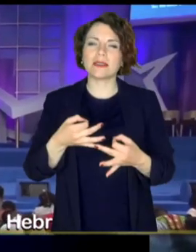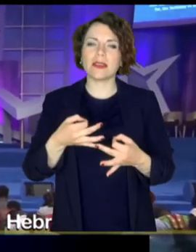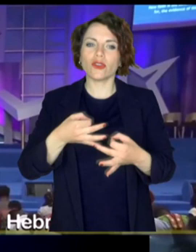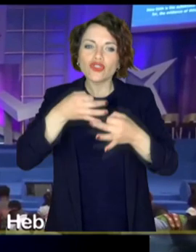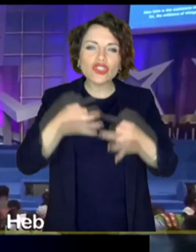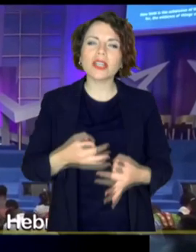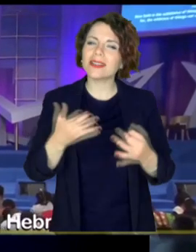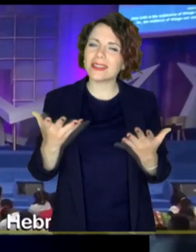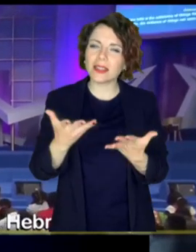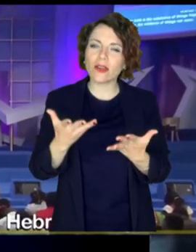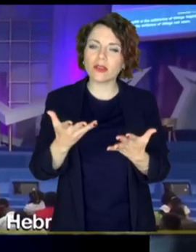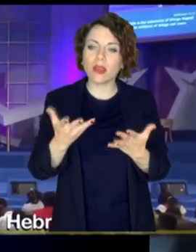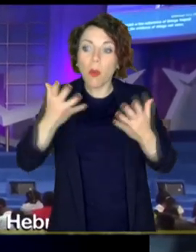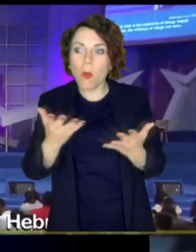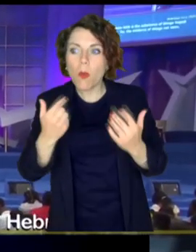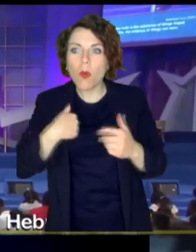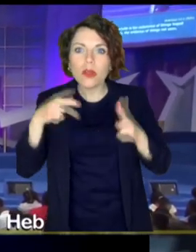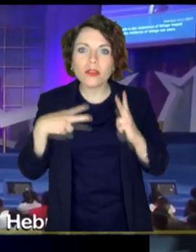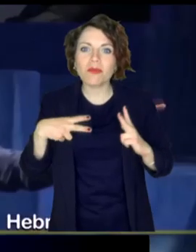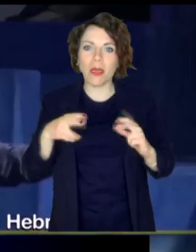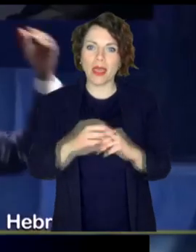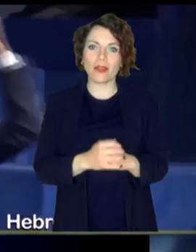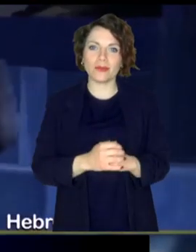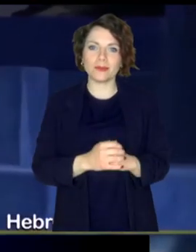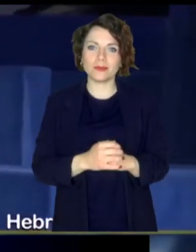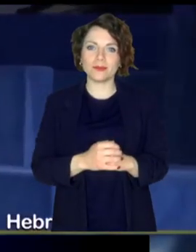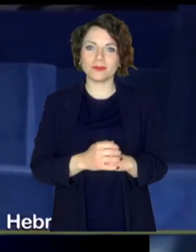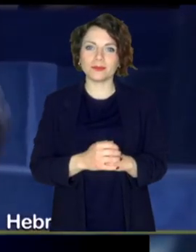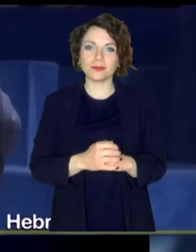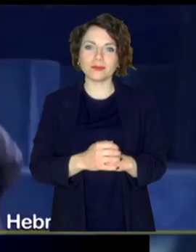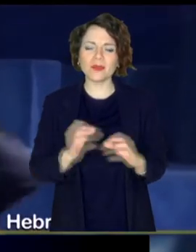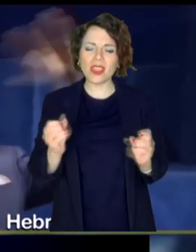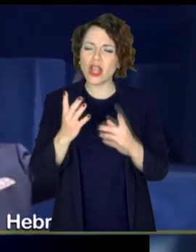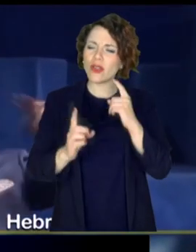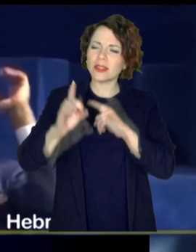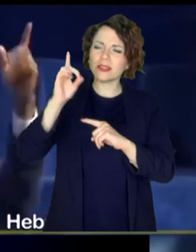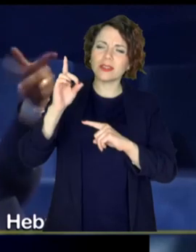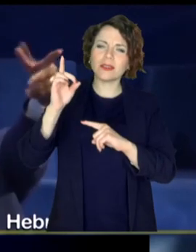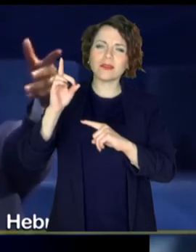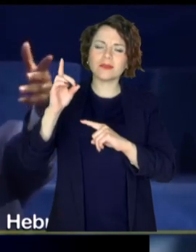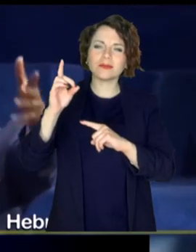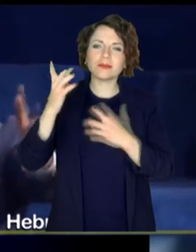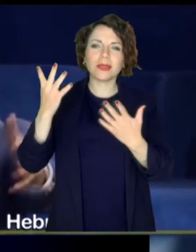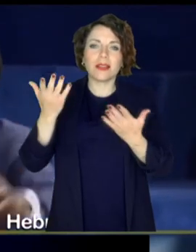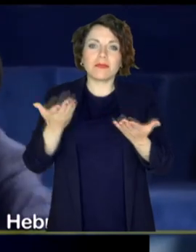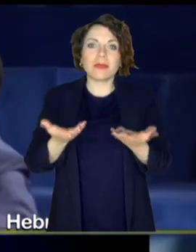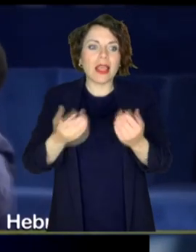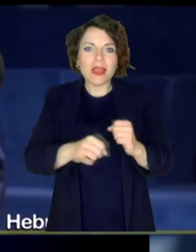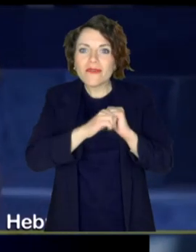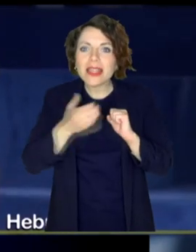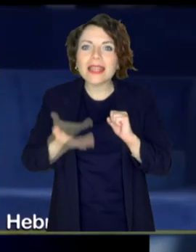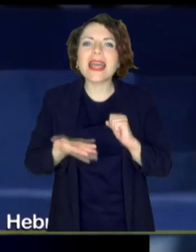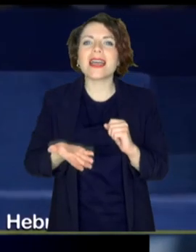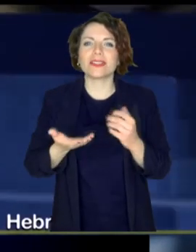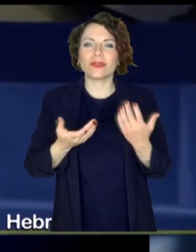che si sperano. Gloria a Dio. Ha trasceso il livello della speranza, qualcosa che è ora, la fede è